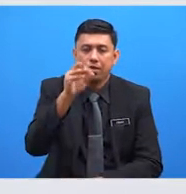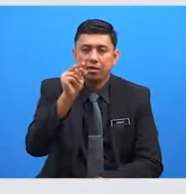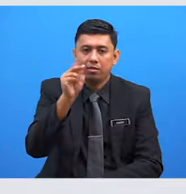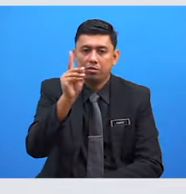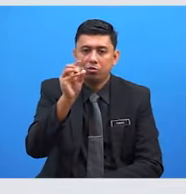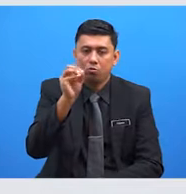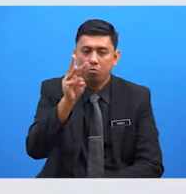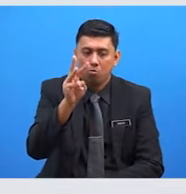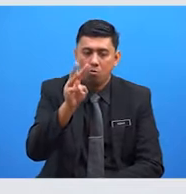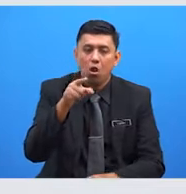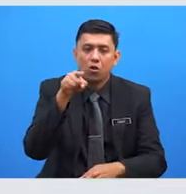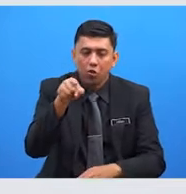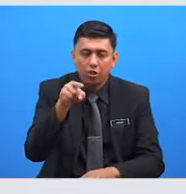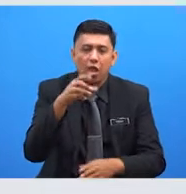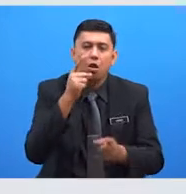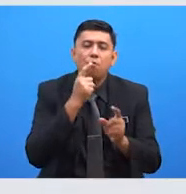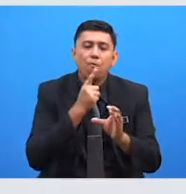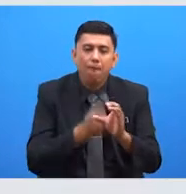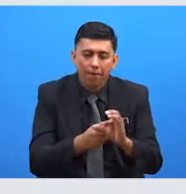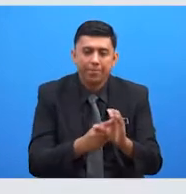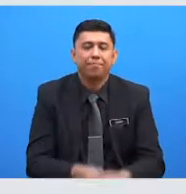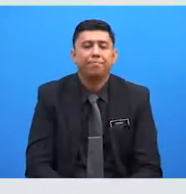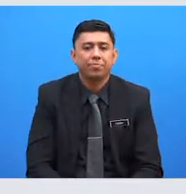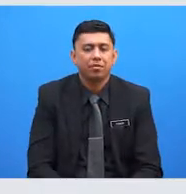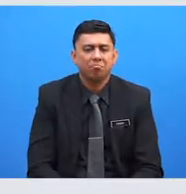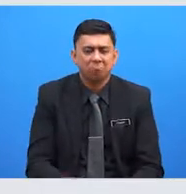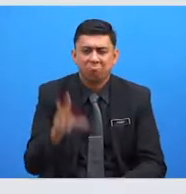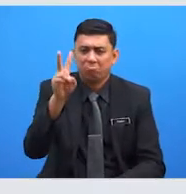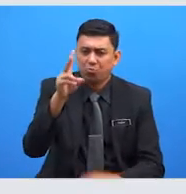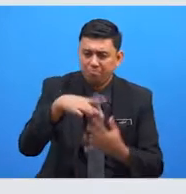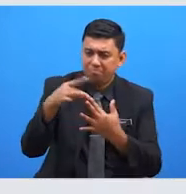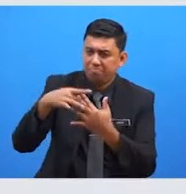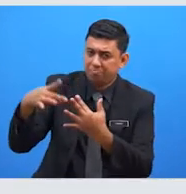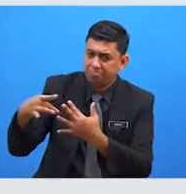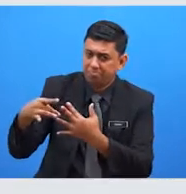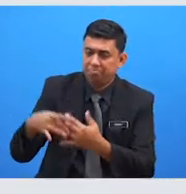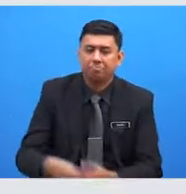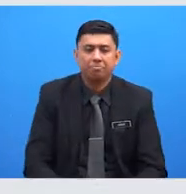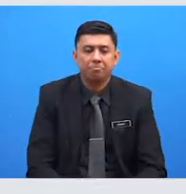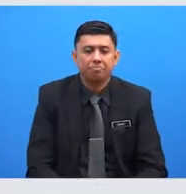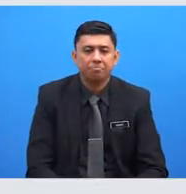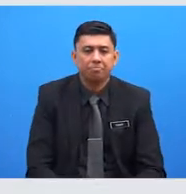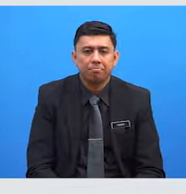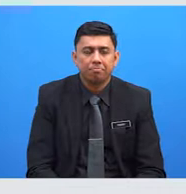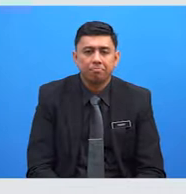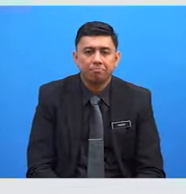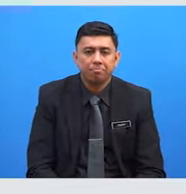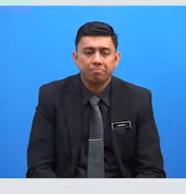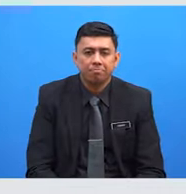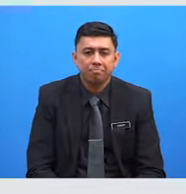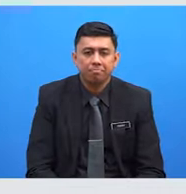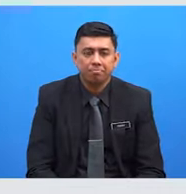Skrip ini juga menggunakan struktur kawalan dua pilihan iaitu if-else.